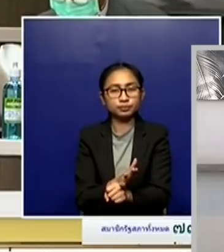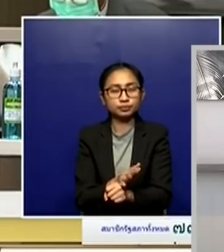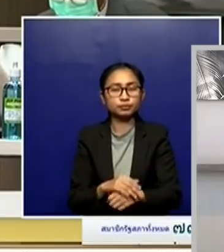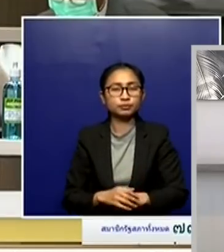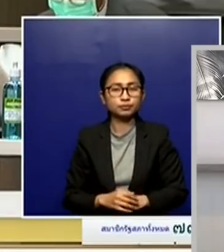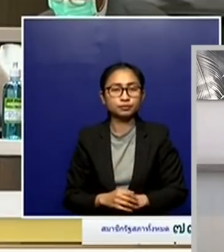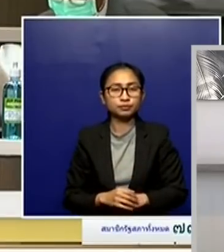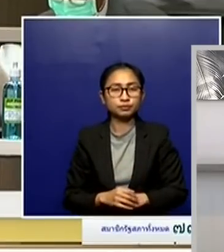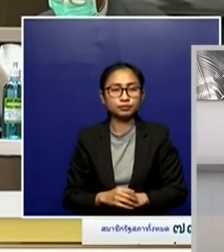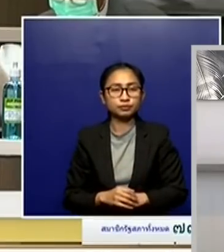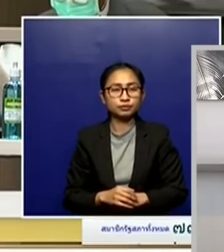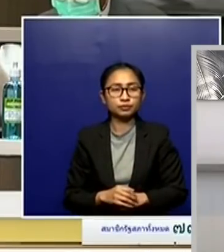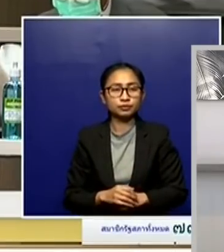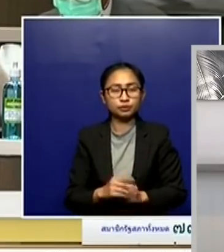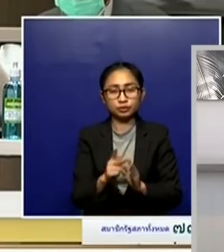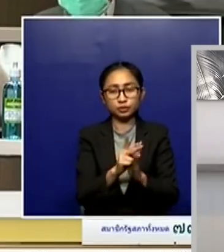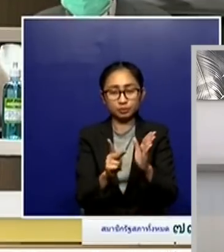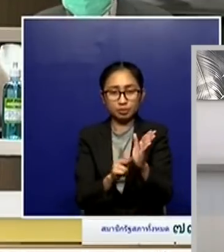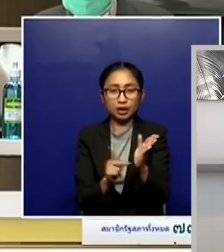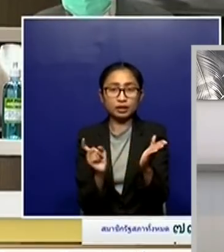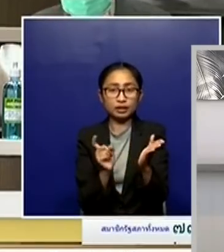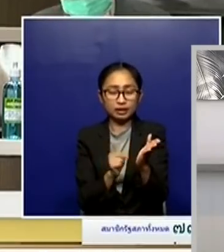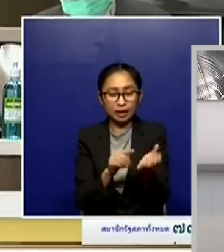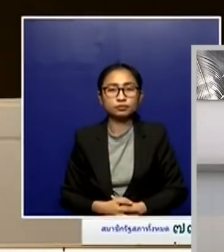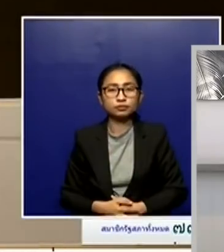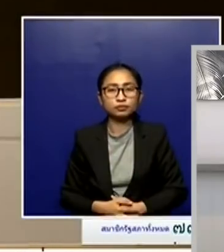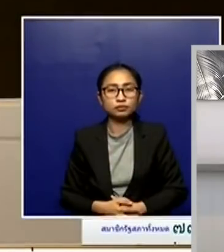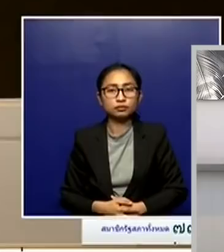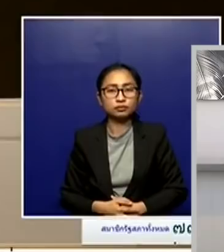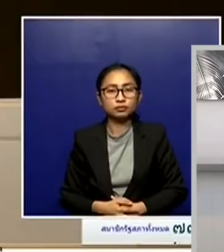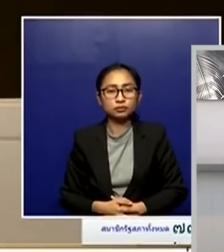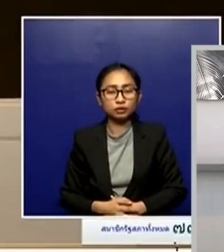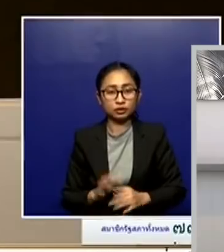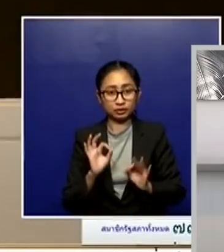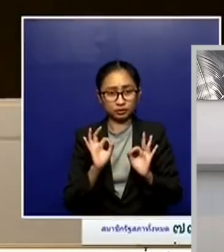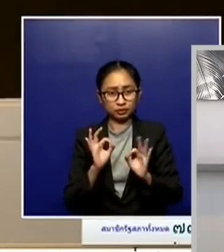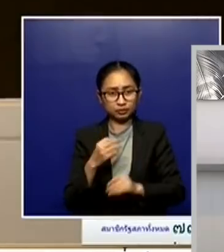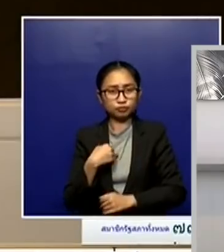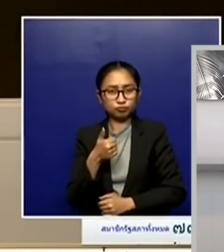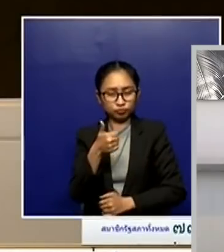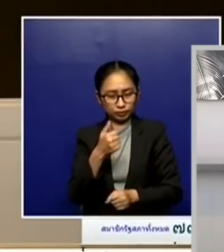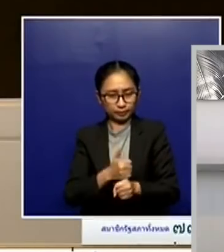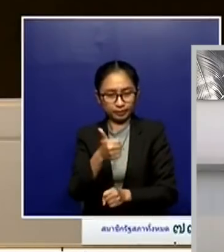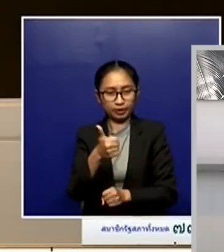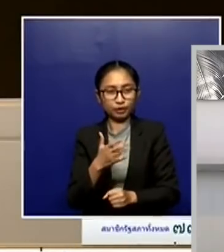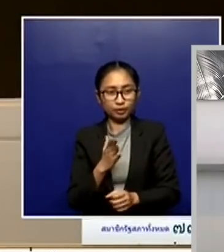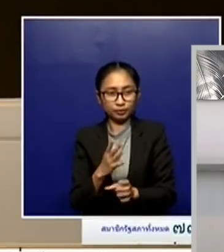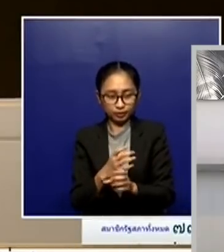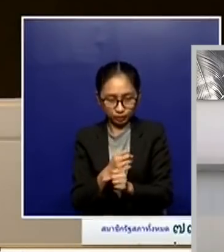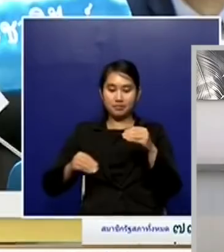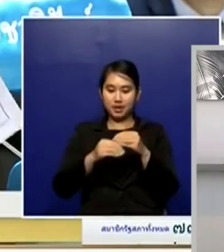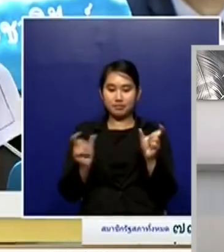มาประชุมก็น้อยครับสวเข้าประชุมก็น้อยที่เนี้ยพอไปโหวตในการประชุมกฎหมายประชามติ